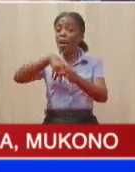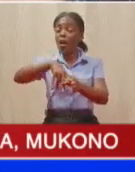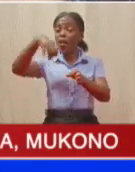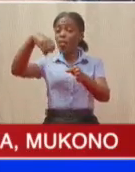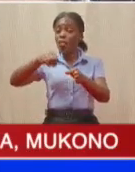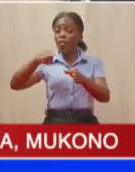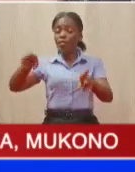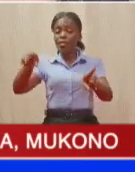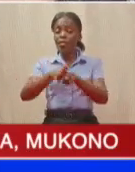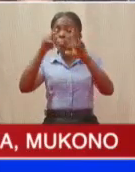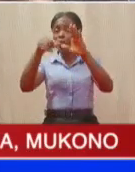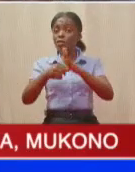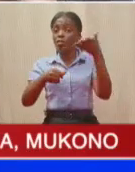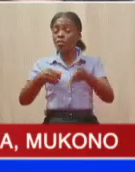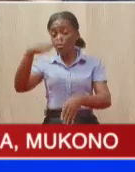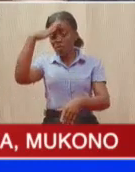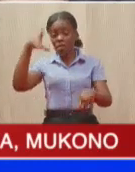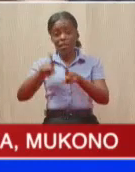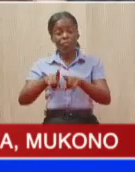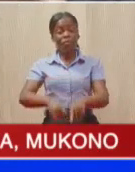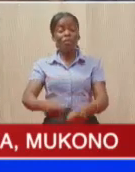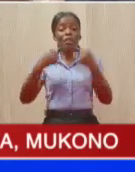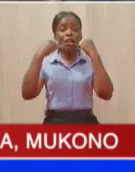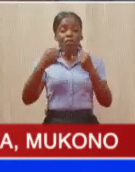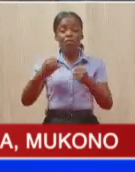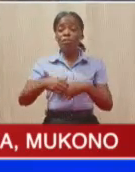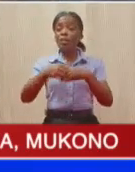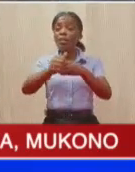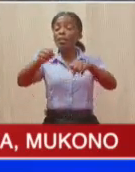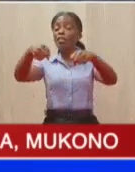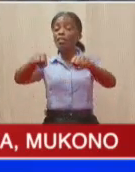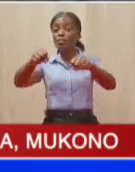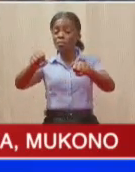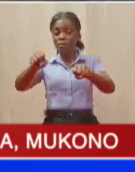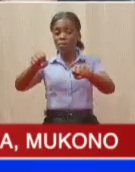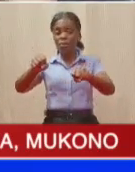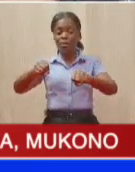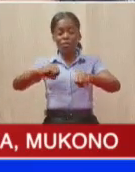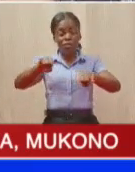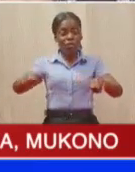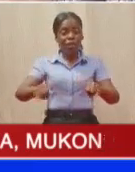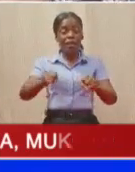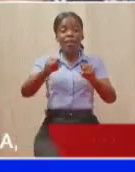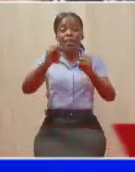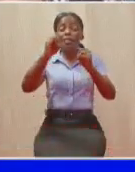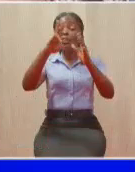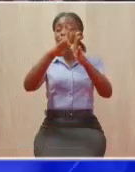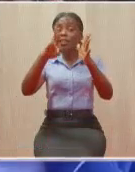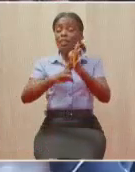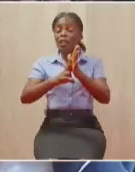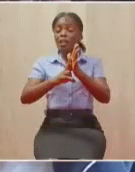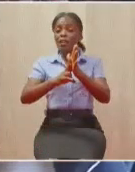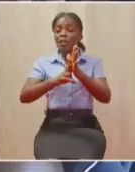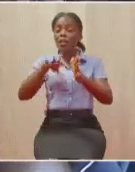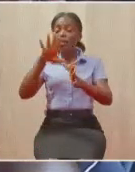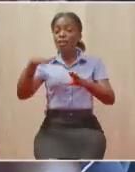nga n'emisango giri ku poliisi era n'asaba abakulembeze ababoodabooda mu kitundu okulaba nga buli waboodabooda abeera ne siteegi emanyiddwa.